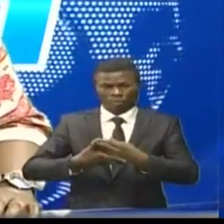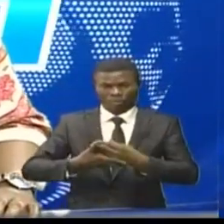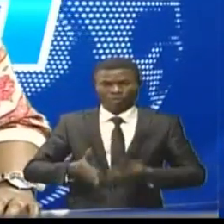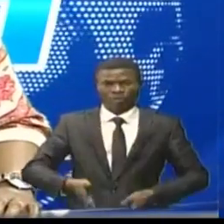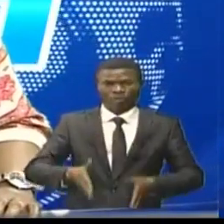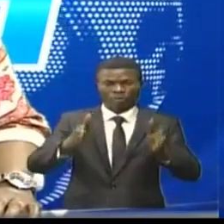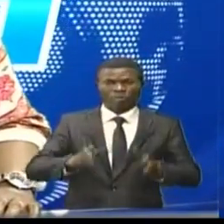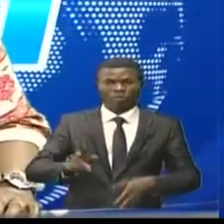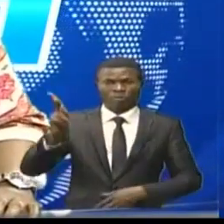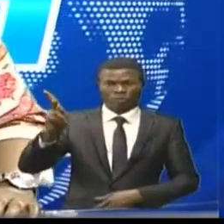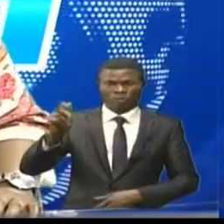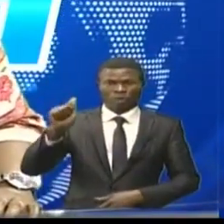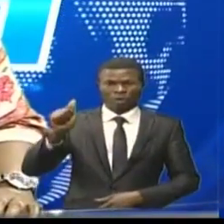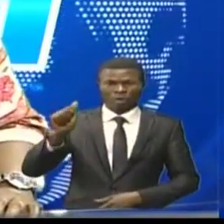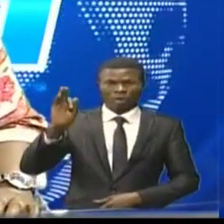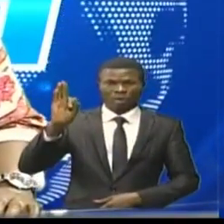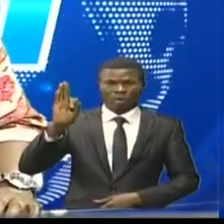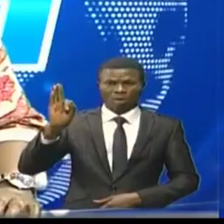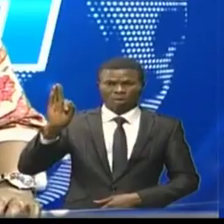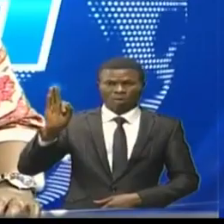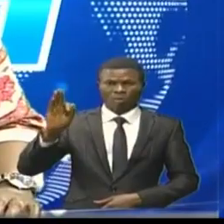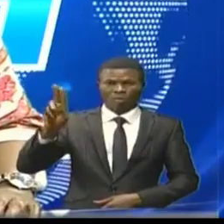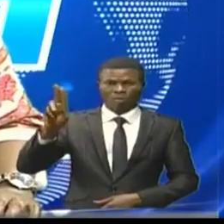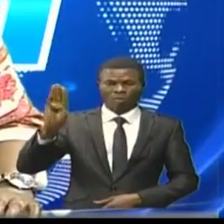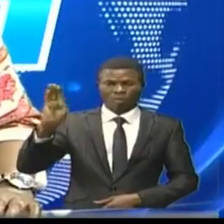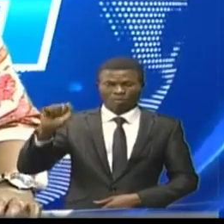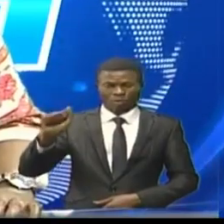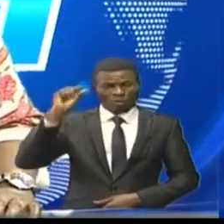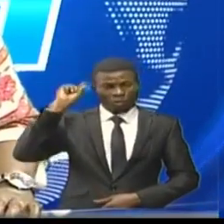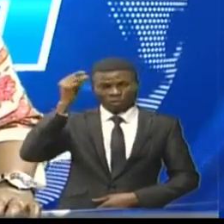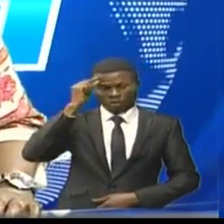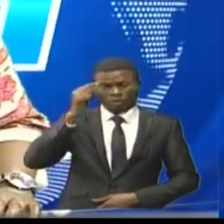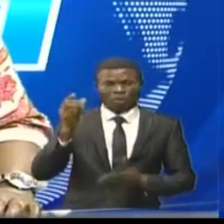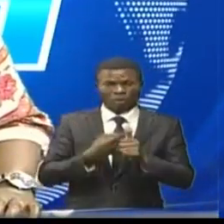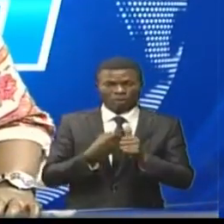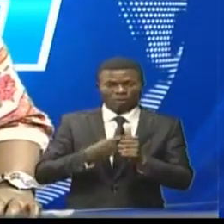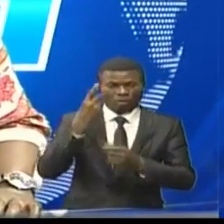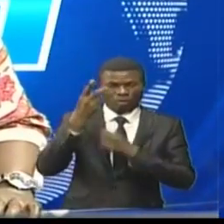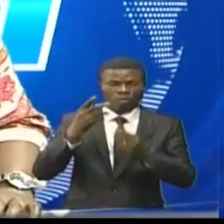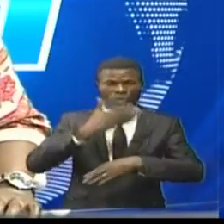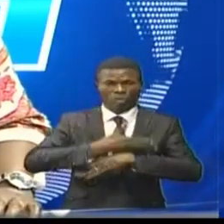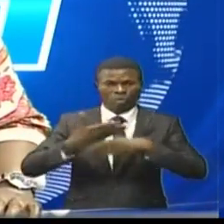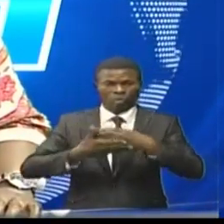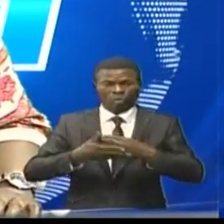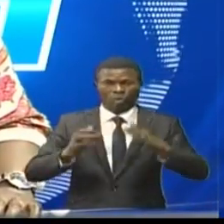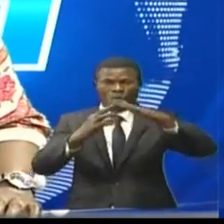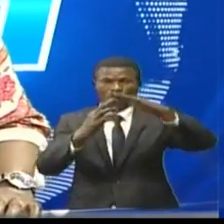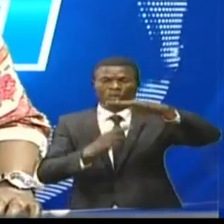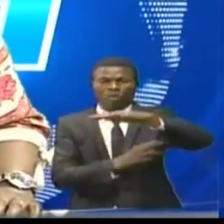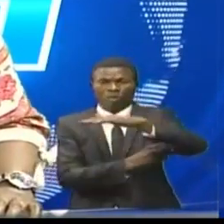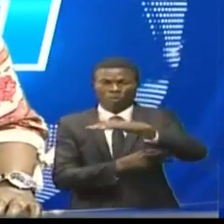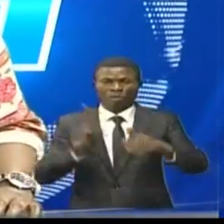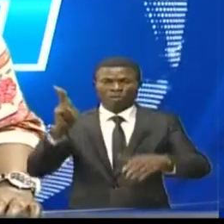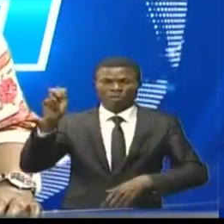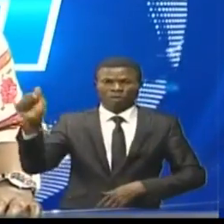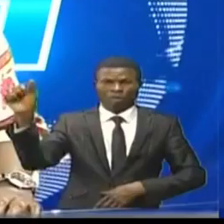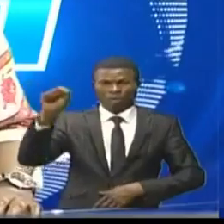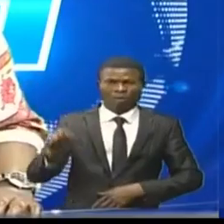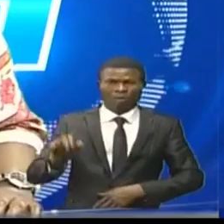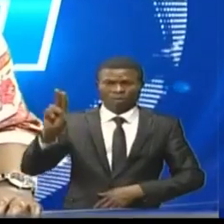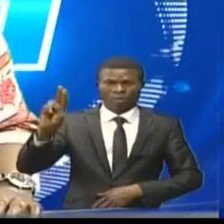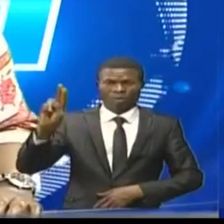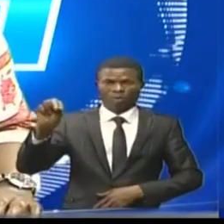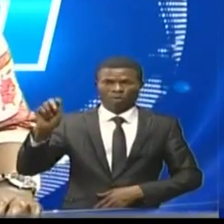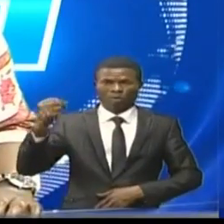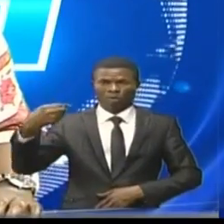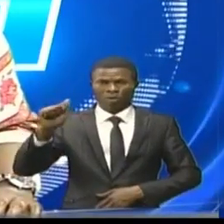route Kafubu. Bien avant, le gouverneur de province avait inspecté les travaux de construction du pont Kasungami, lancé il y a de cela